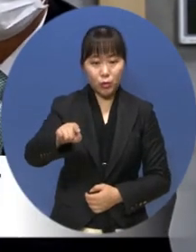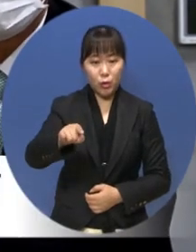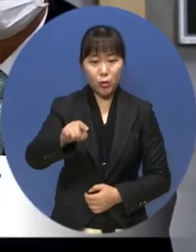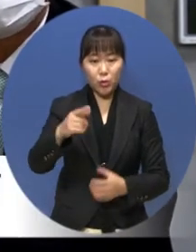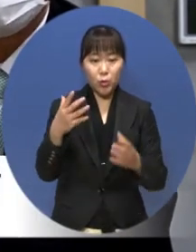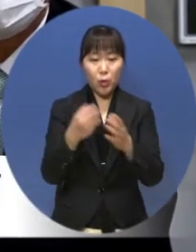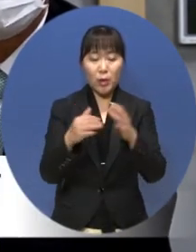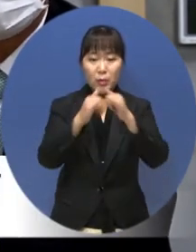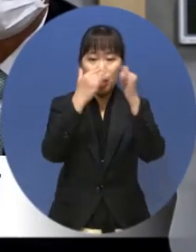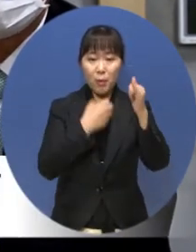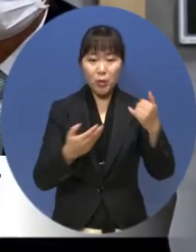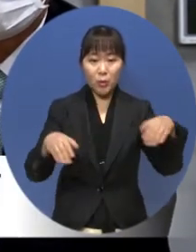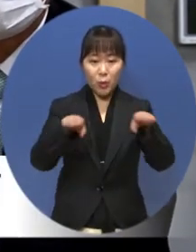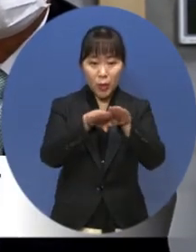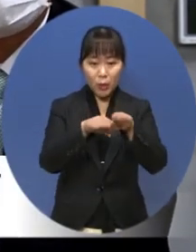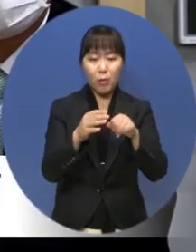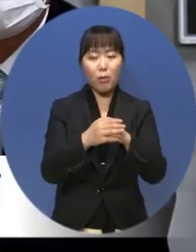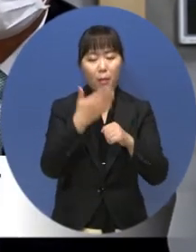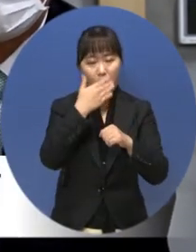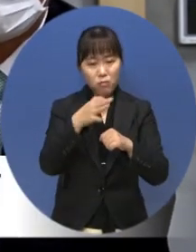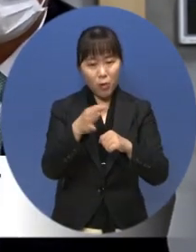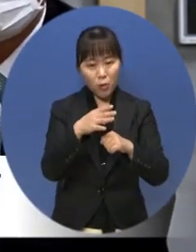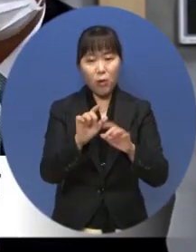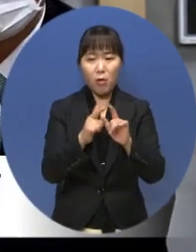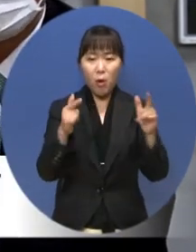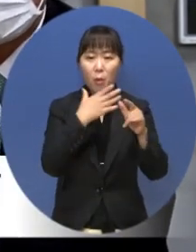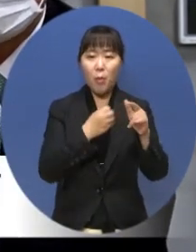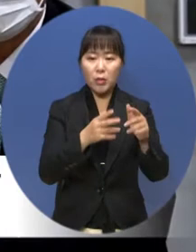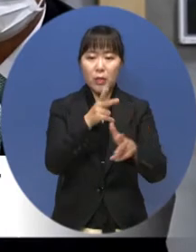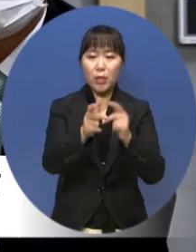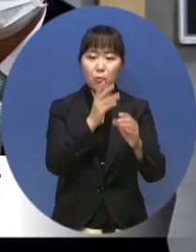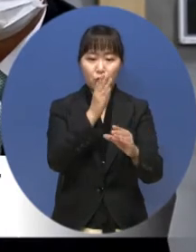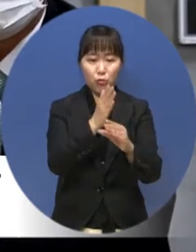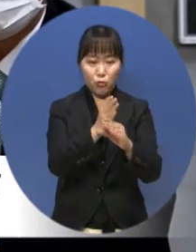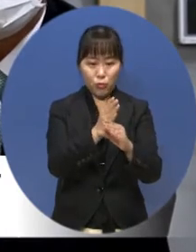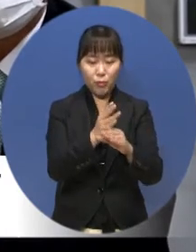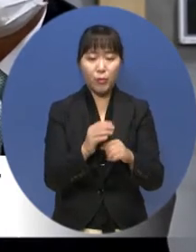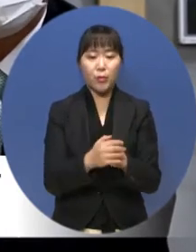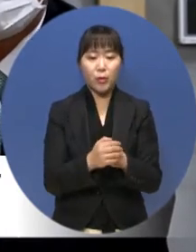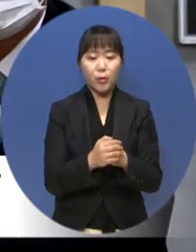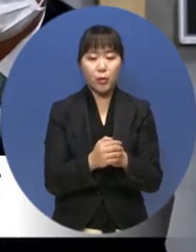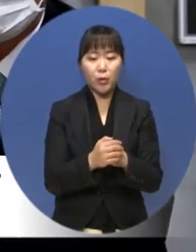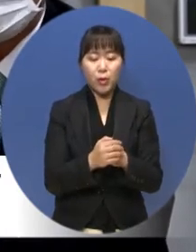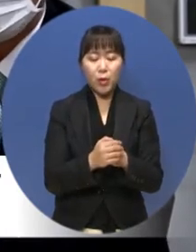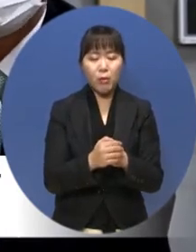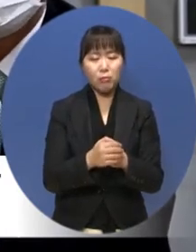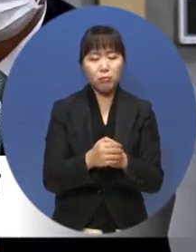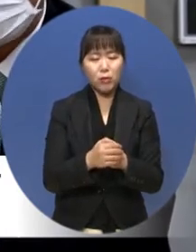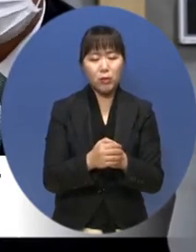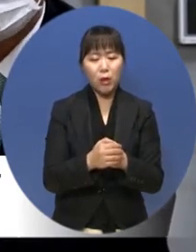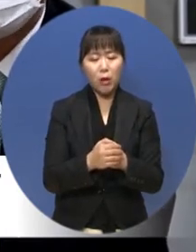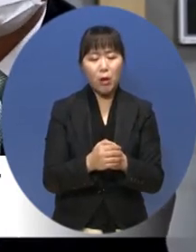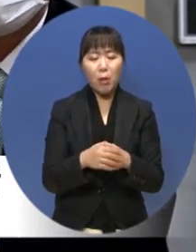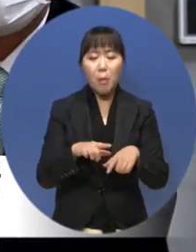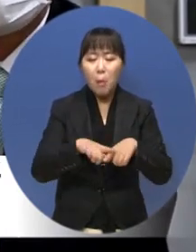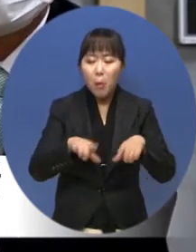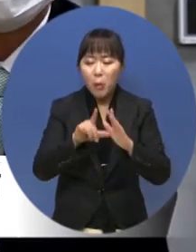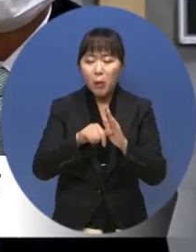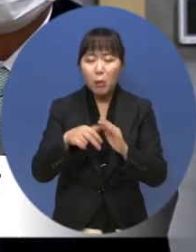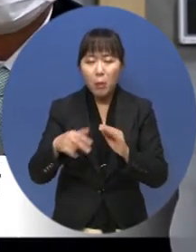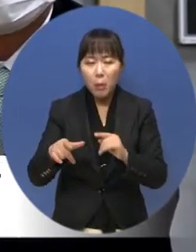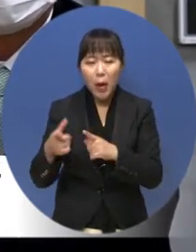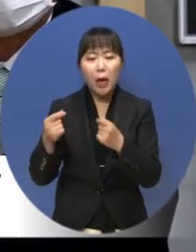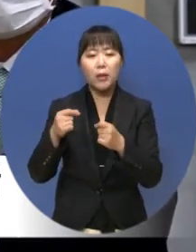수서종합사회복지관은 무료급식이라든지 각종 복지사업을 하고 있습니다만 요실금 환자 팬티 지원